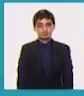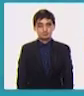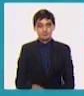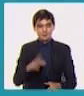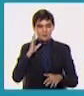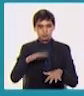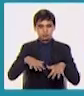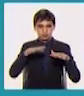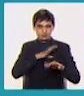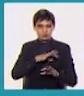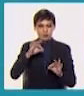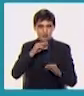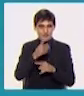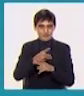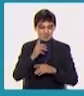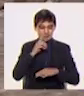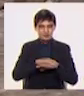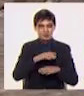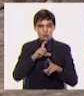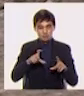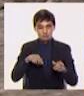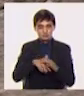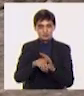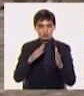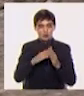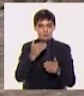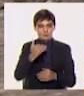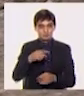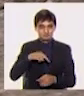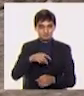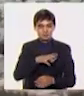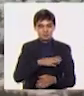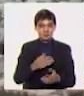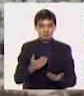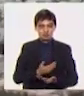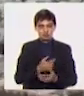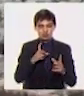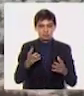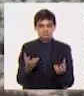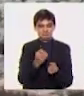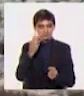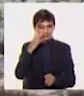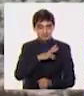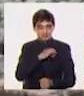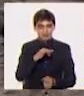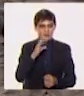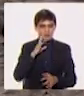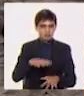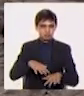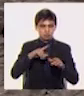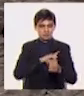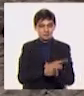Су шайған сәттегі мына бейне жазбадағы азаматтар дәл осы үйдің ауласында тұрғындарды құтқаруға көмектескен. Әпсәтте басқан топан